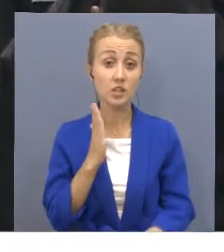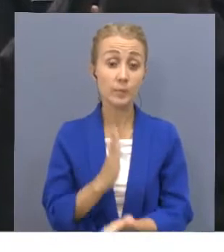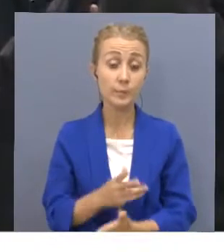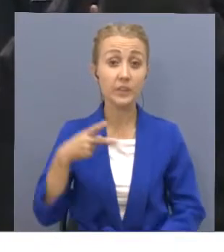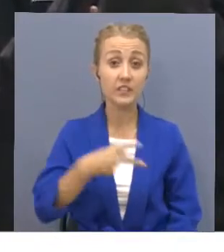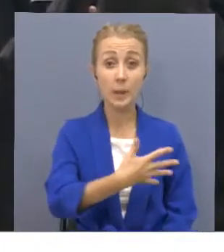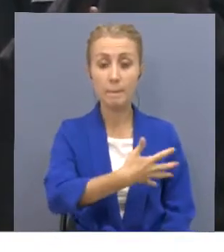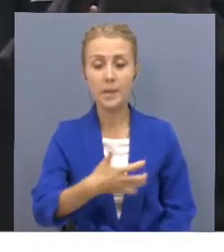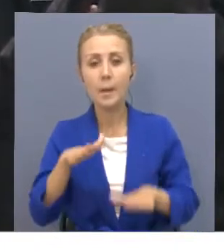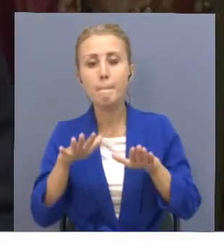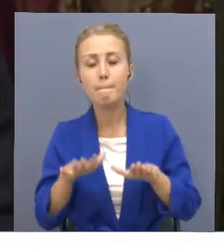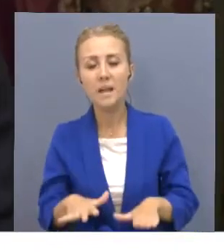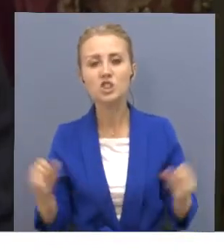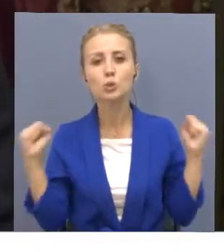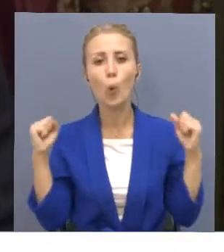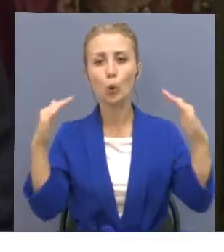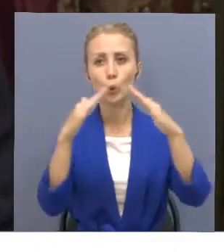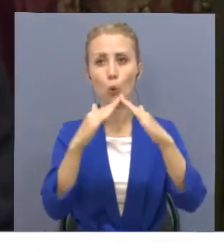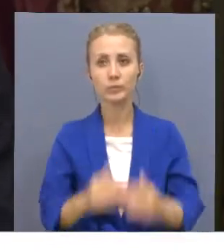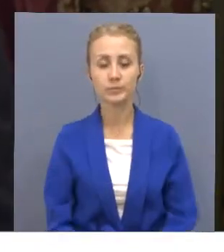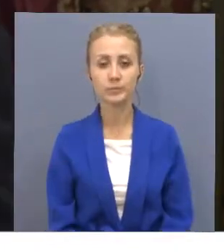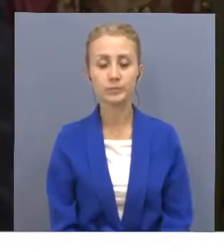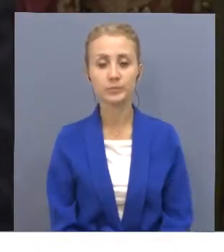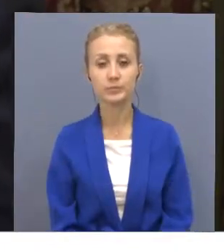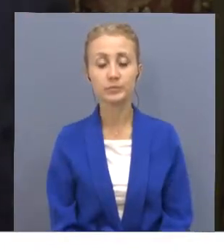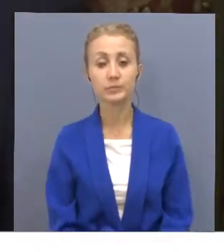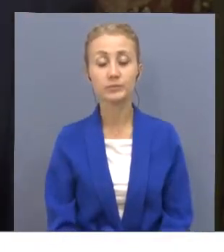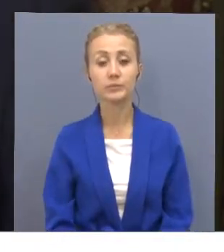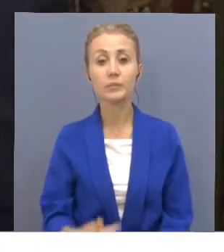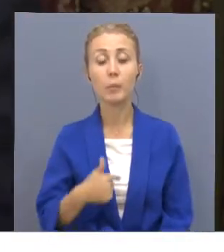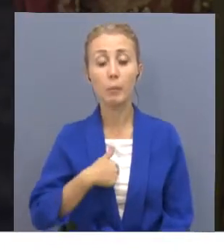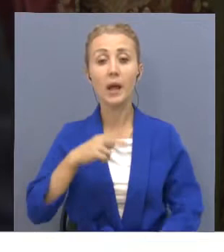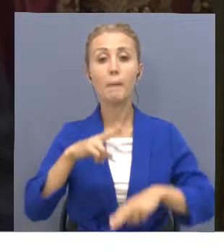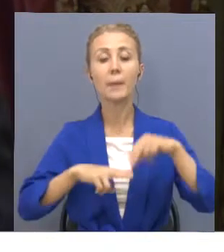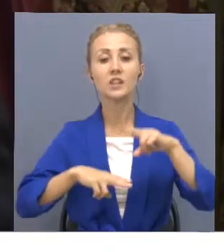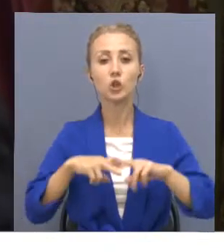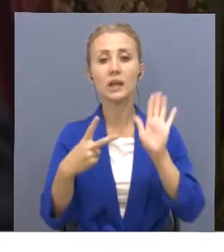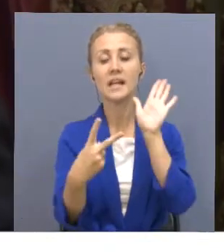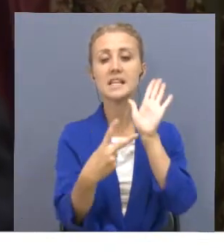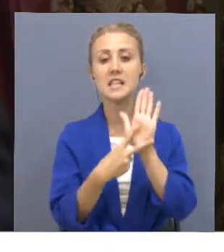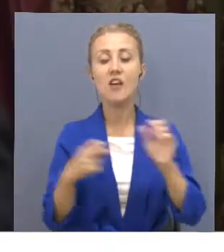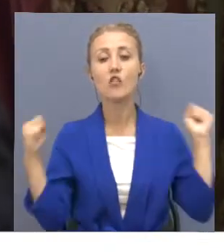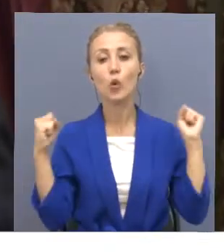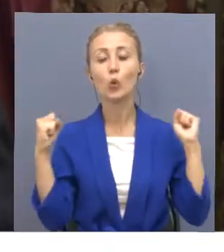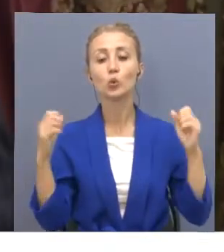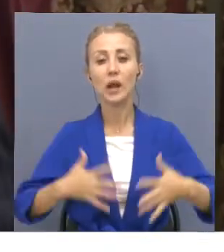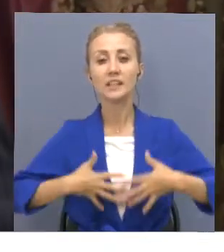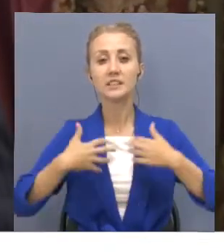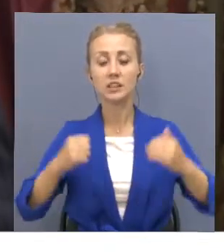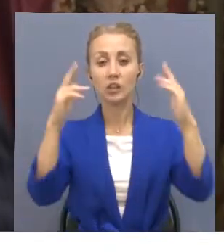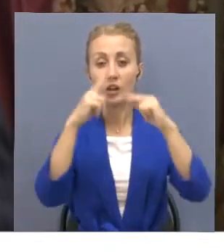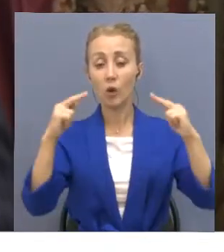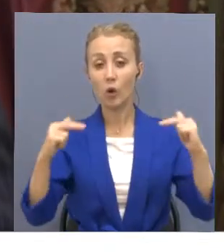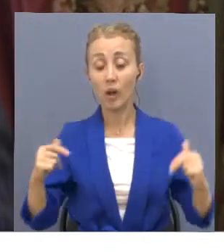2500 спортивных объектов. Если за все годы мы с вами построили 7 физкультурно-оздоровительных комплексов, только в этом году